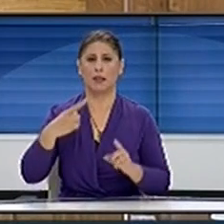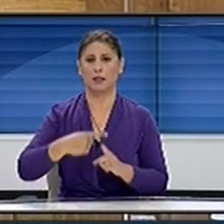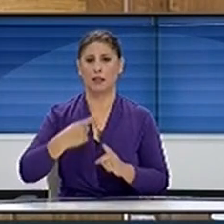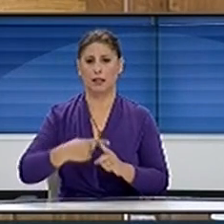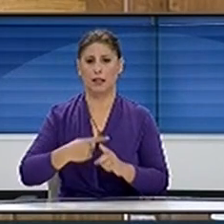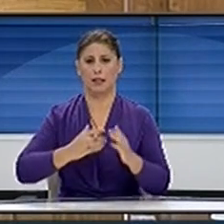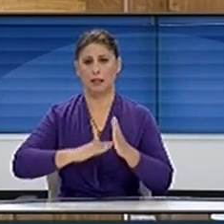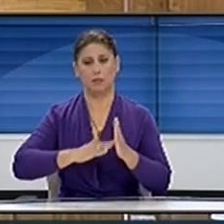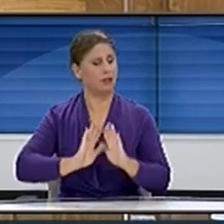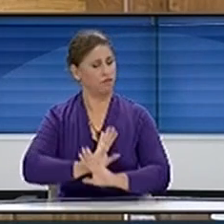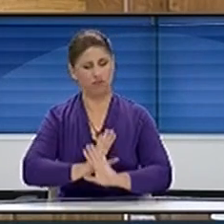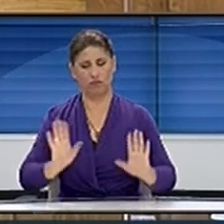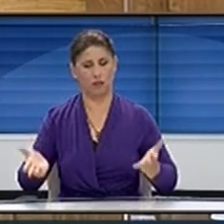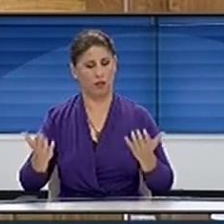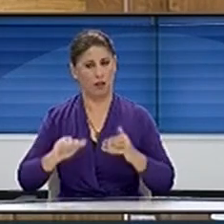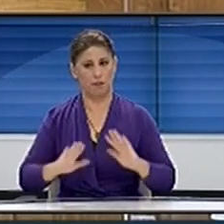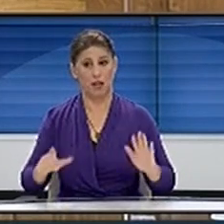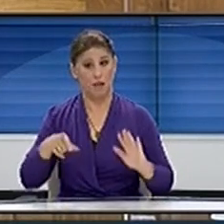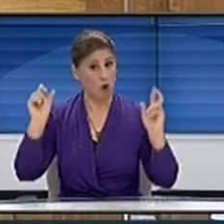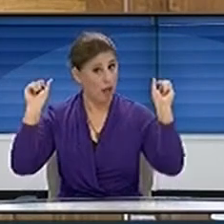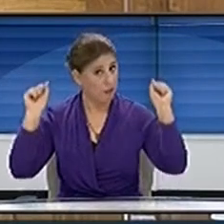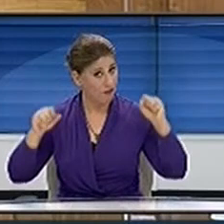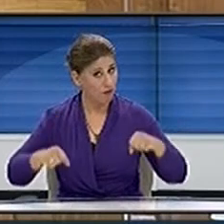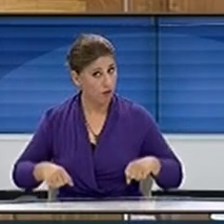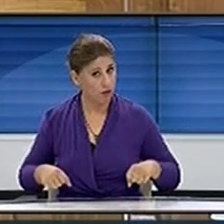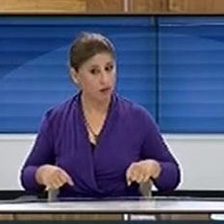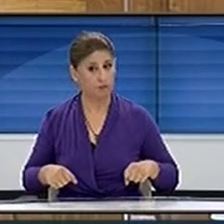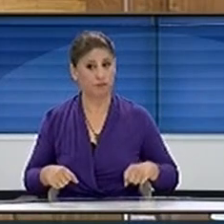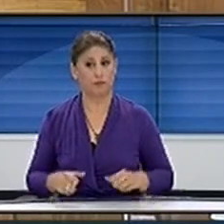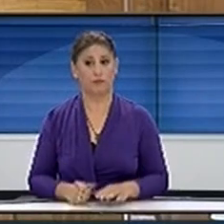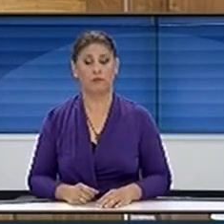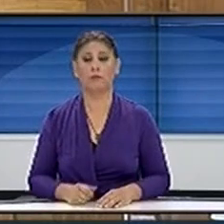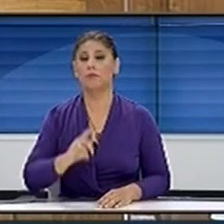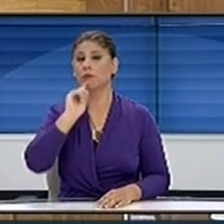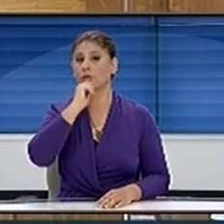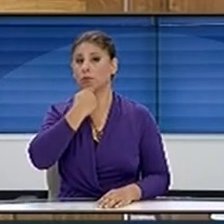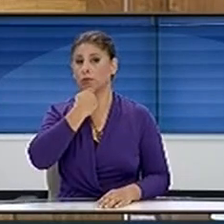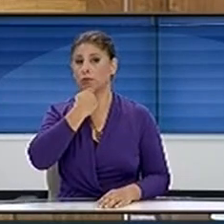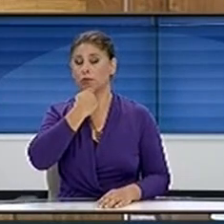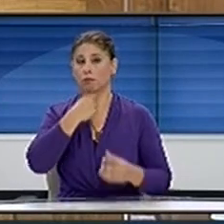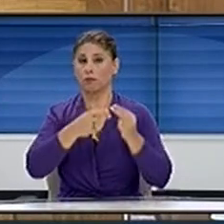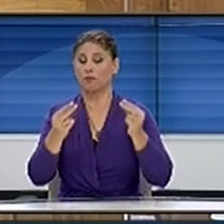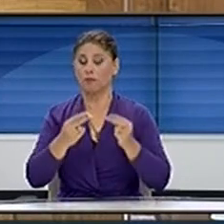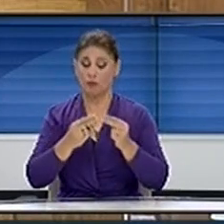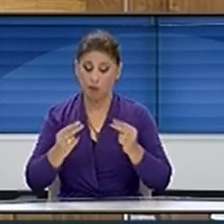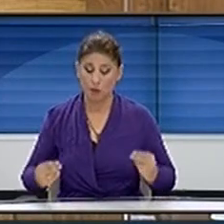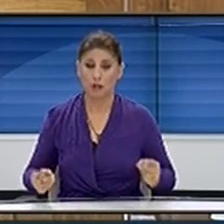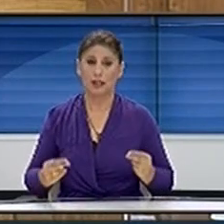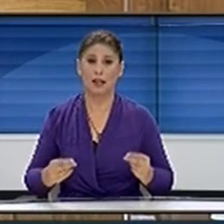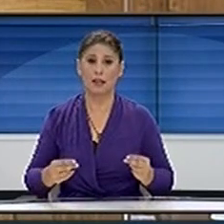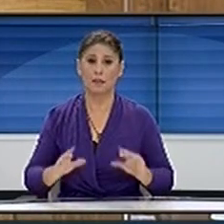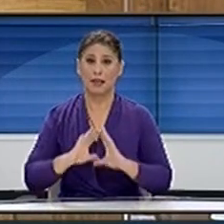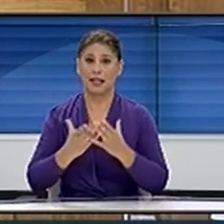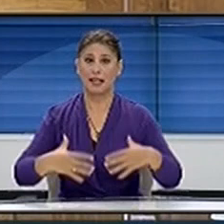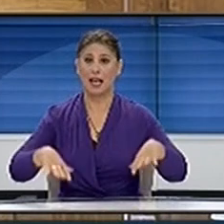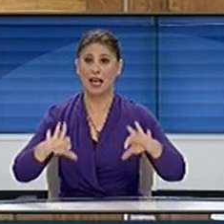ελληνικές υπηρεσίες. Και αυτό επιβεβαιώνεται και από το απόρριτο πόρισμα της Εθνικής Αρχής Διαφάνειας, το οποίο όμως,